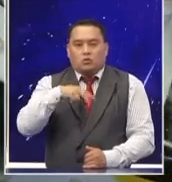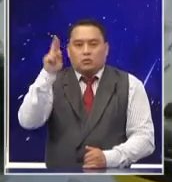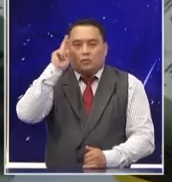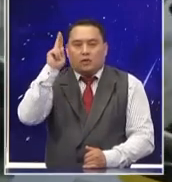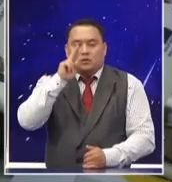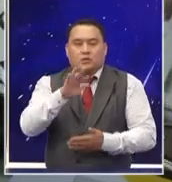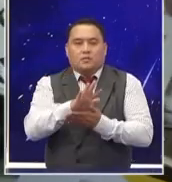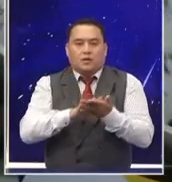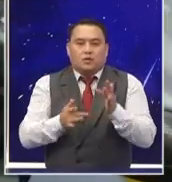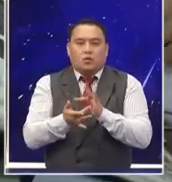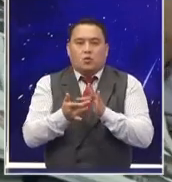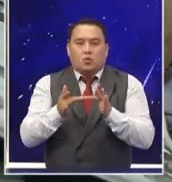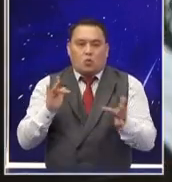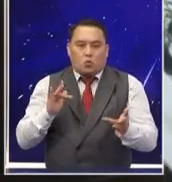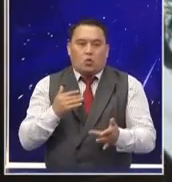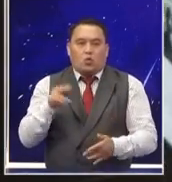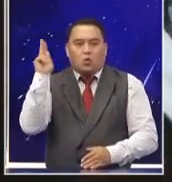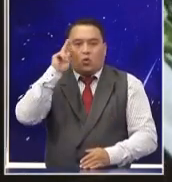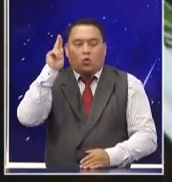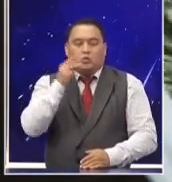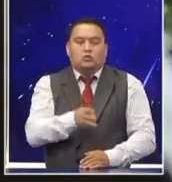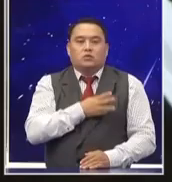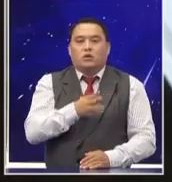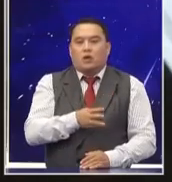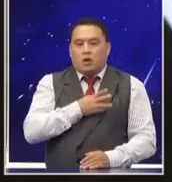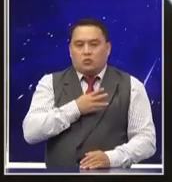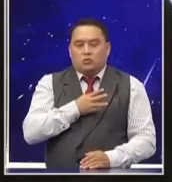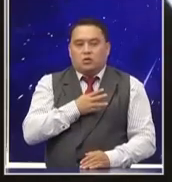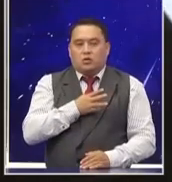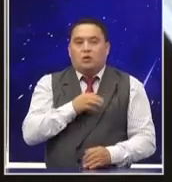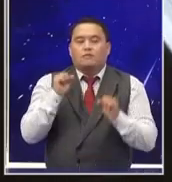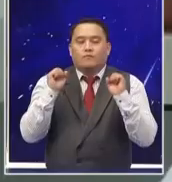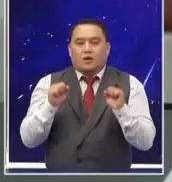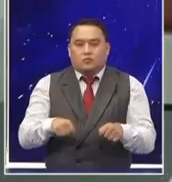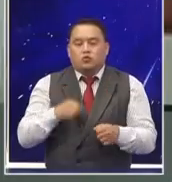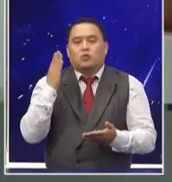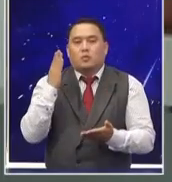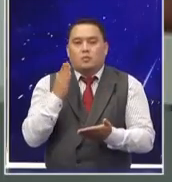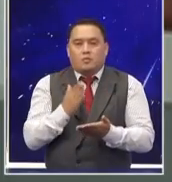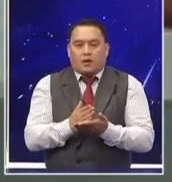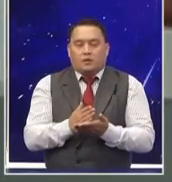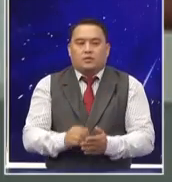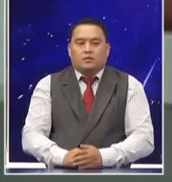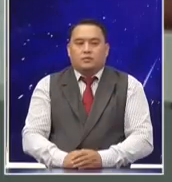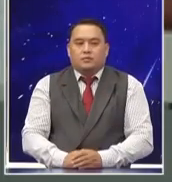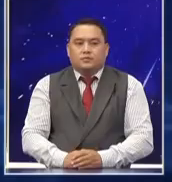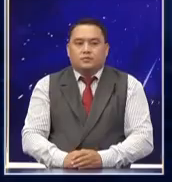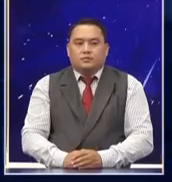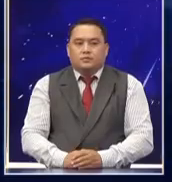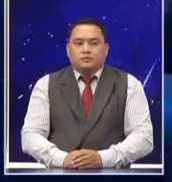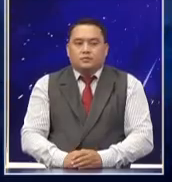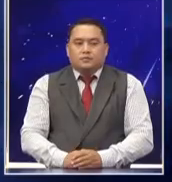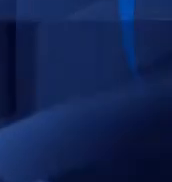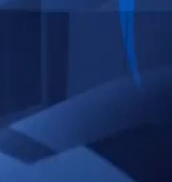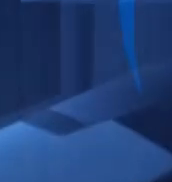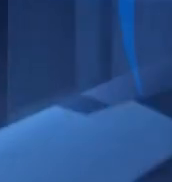түрде жалғастырып жатыр. Ал оқуға ниеттілер болса, әлі де мүмкіндіктері бар, дейді сала мамандары.